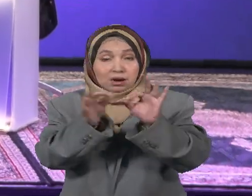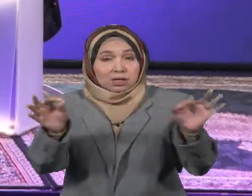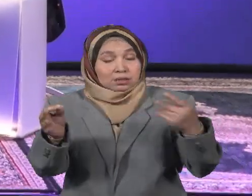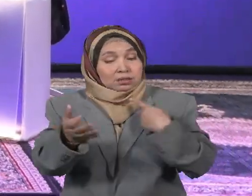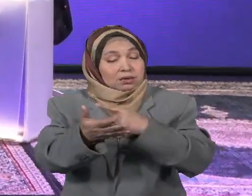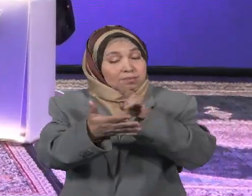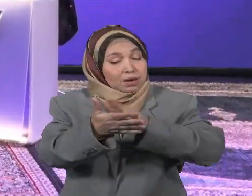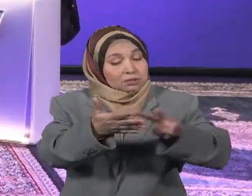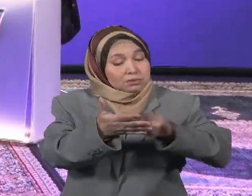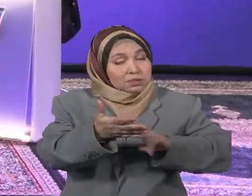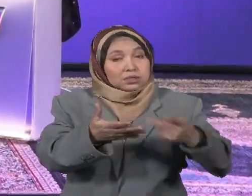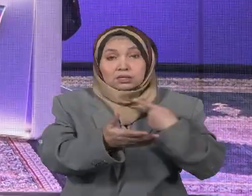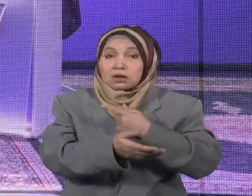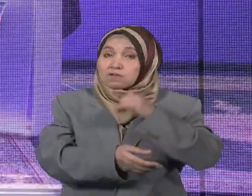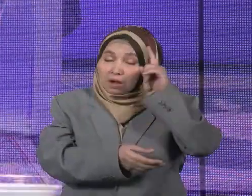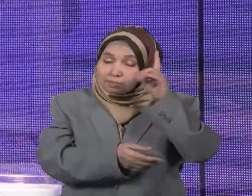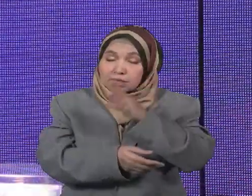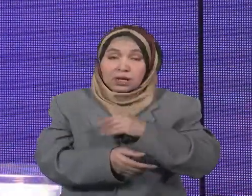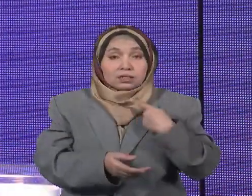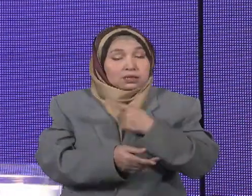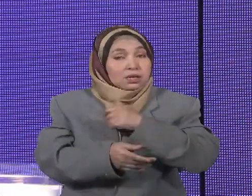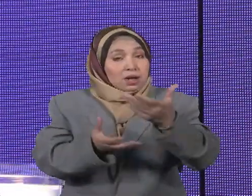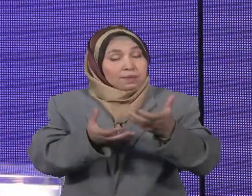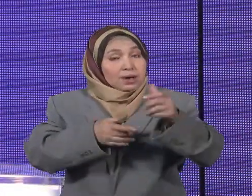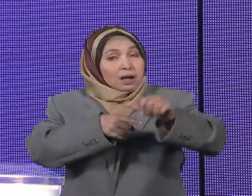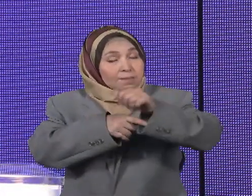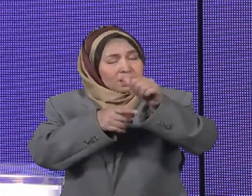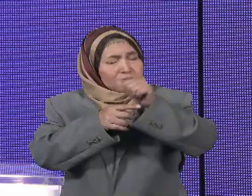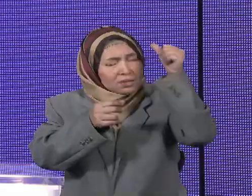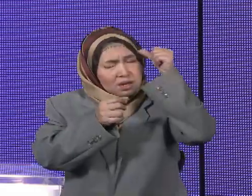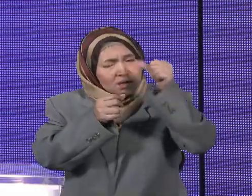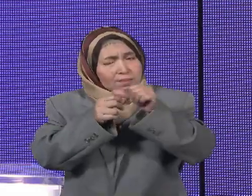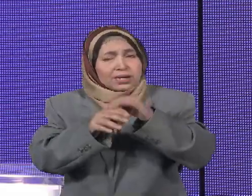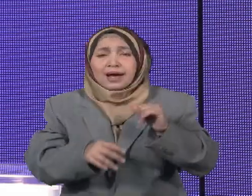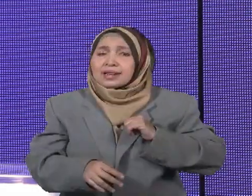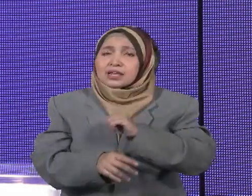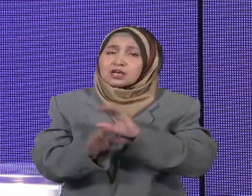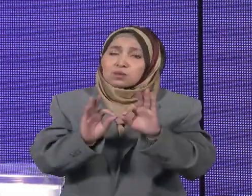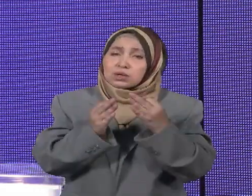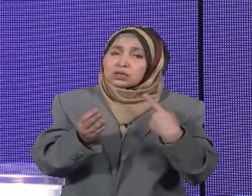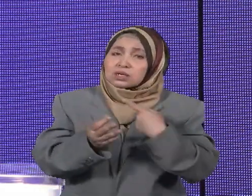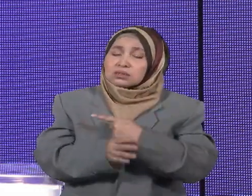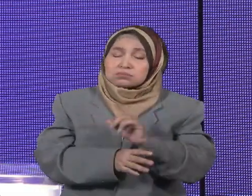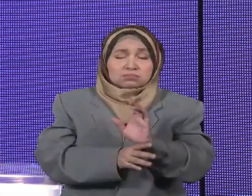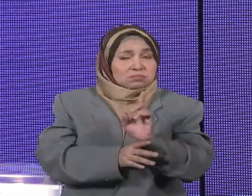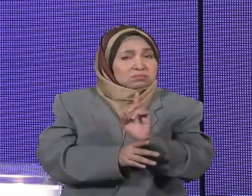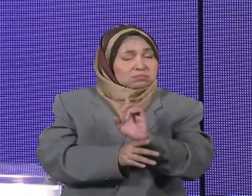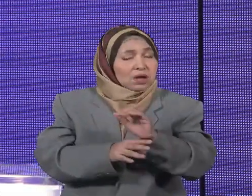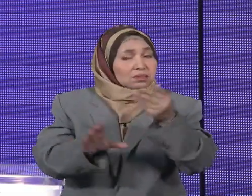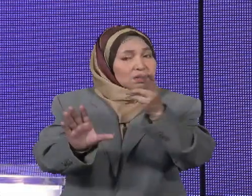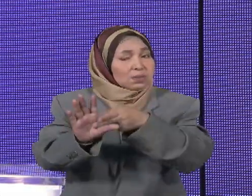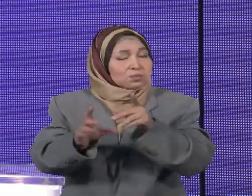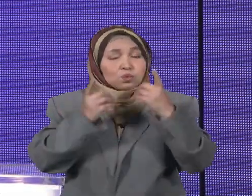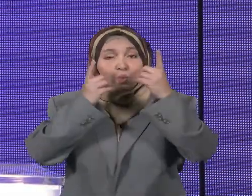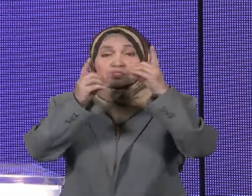baca dan cuba kita fahami dan kita ingin mengamalkannya, mengingatkan kepada ahli keluarga kita agar tidak terlibat dengan satu dosa